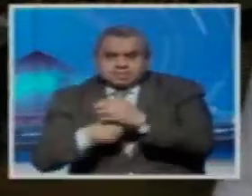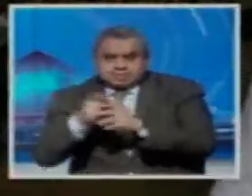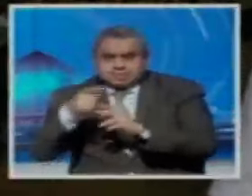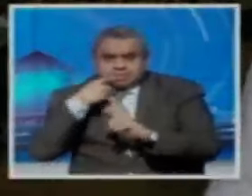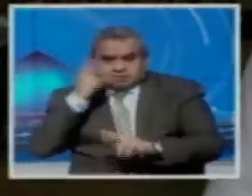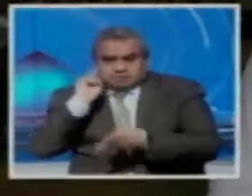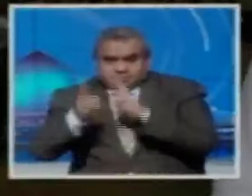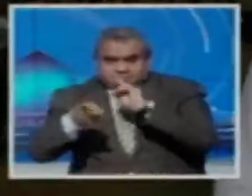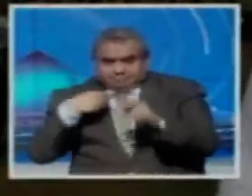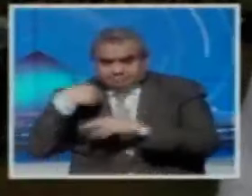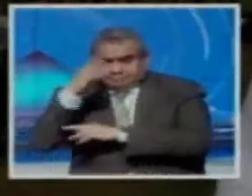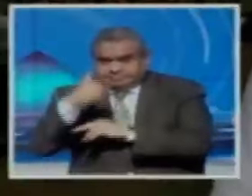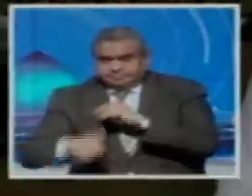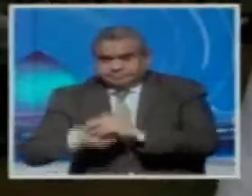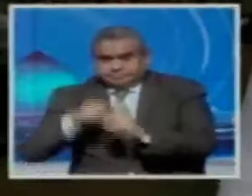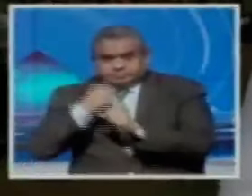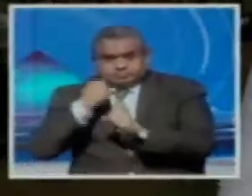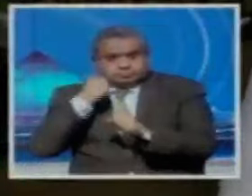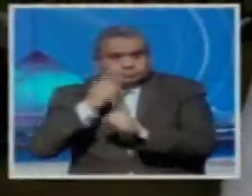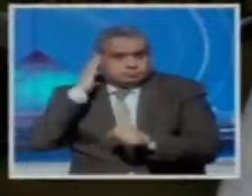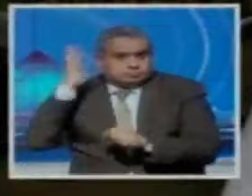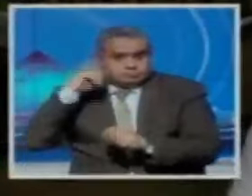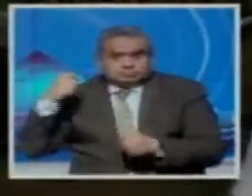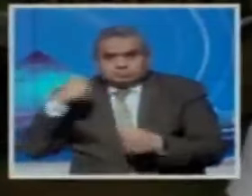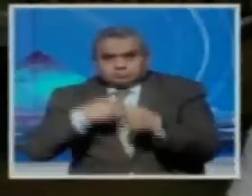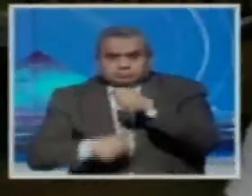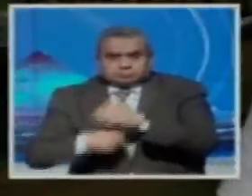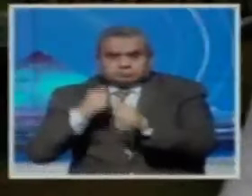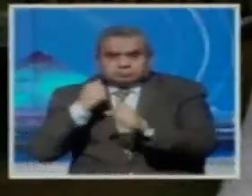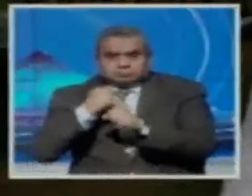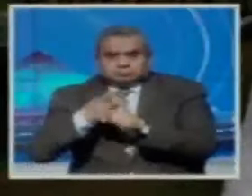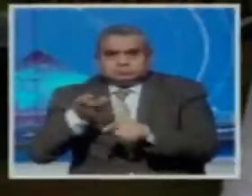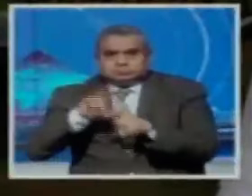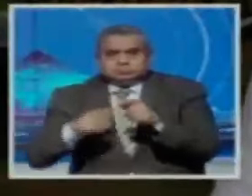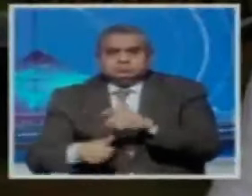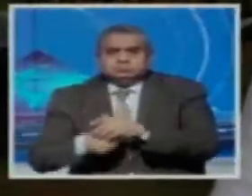العالمين له اثر يعني اقتصادي كبير، فضلا عن الاثر